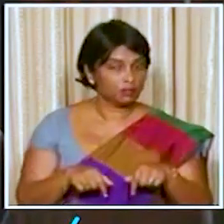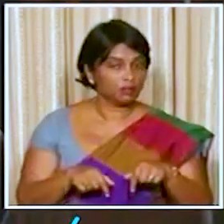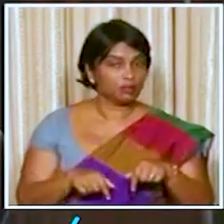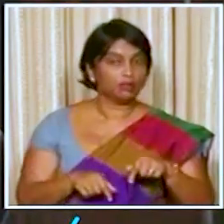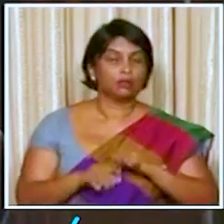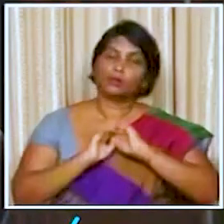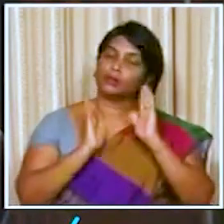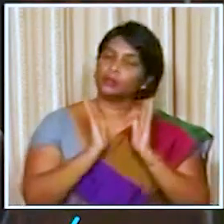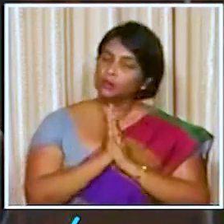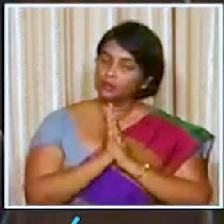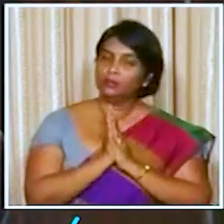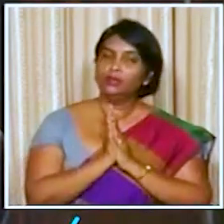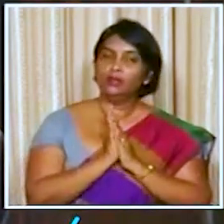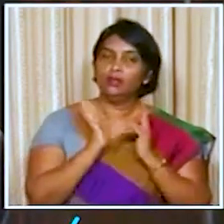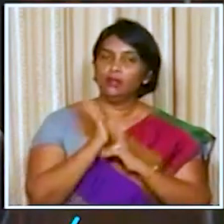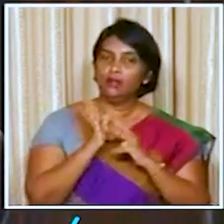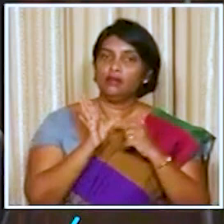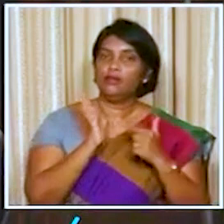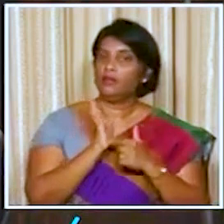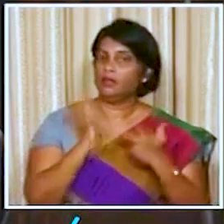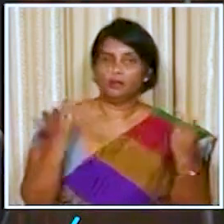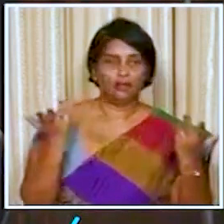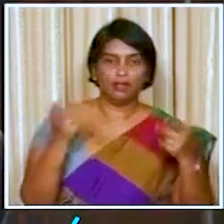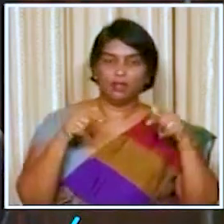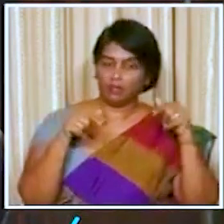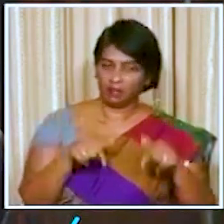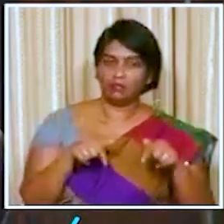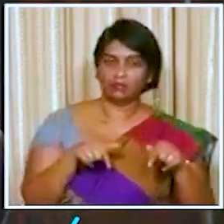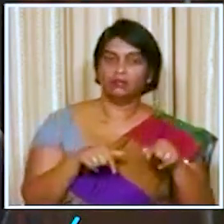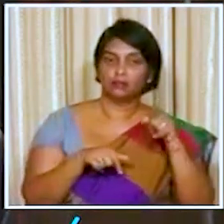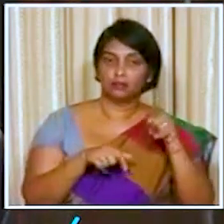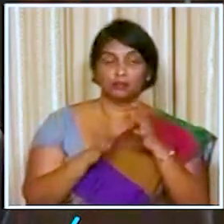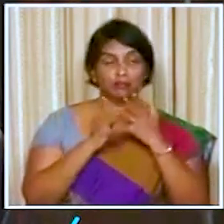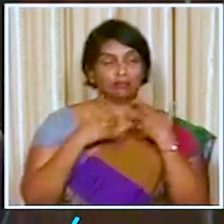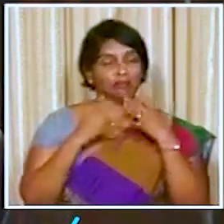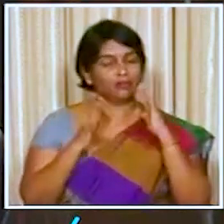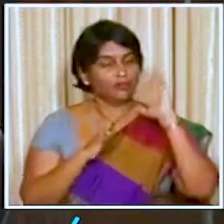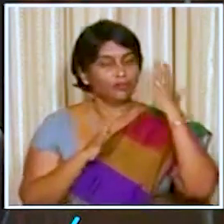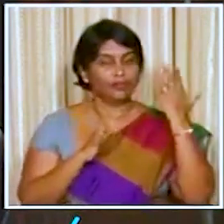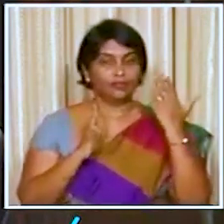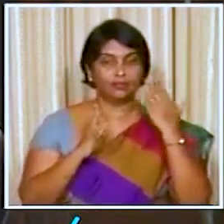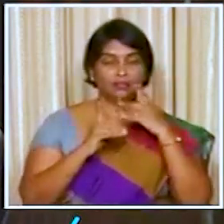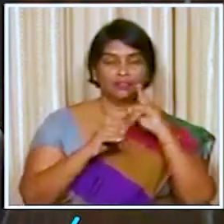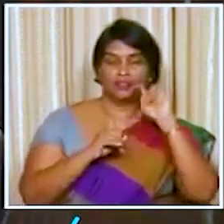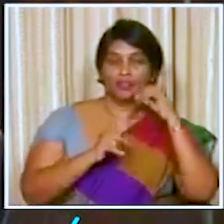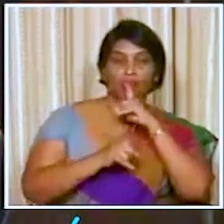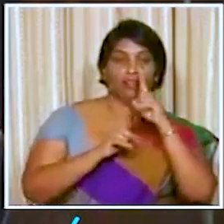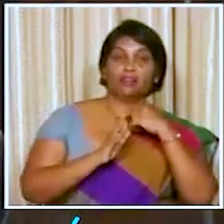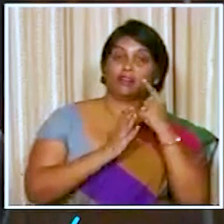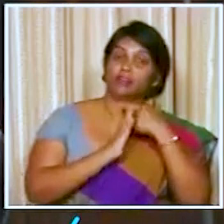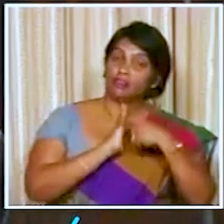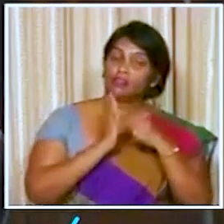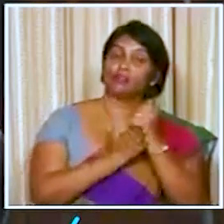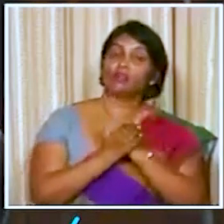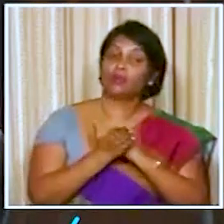මේ සියල්ලටම වැඩබද්දක් නැහැ. ඔබතුමා කියන ඔබතුමා හරි අපූරු සෛද්ධාන්තික කාරණයක් කියනවා රටේ සියලුම